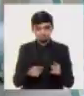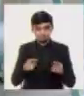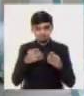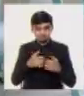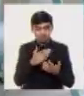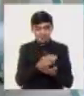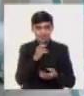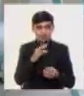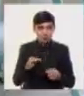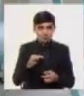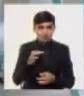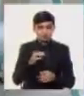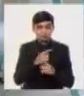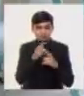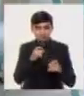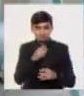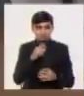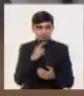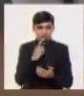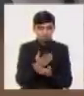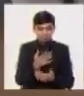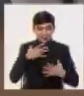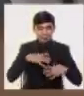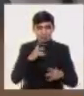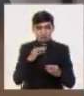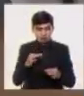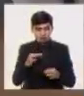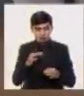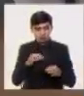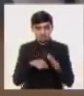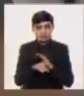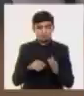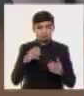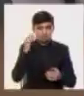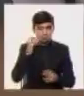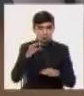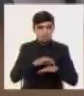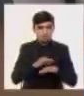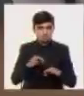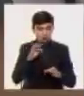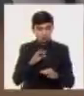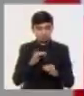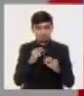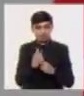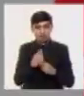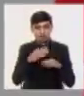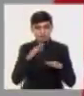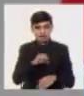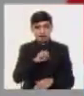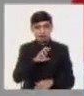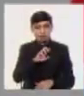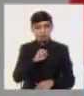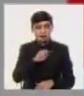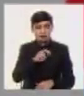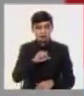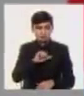Но никаких комментариев по этому поводу ведомстве не дают. Получается, что количество пациентов на амбулаторном лечении выросло за